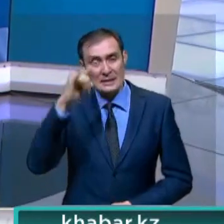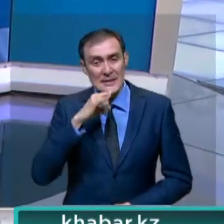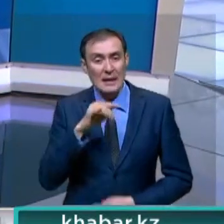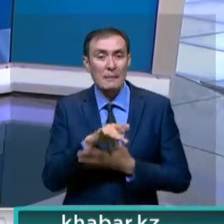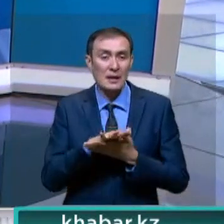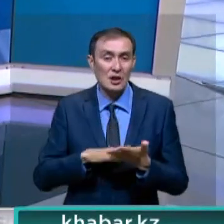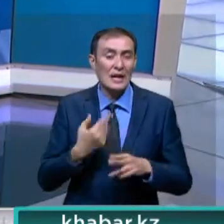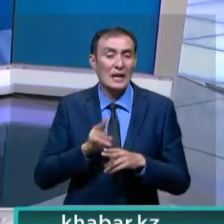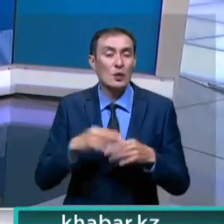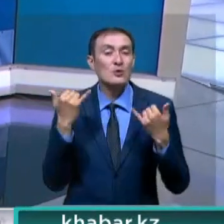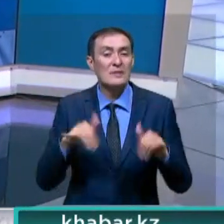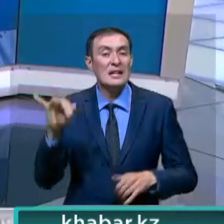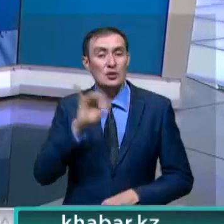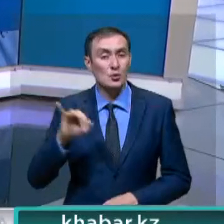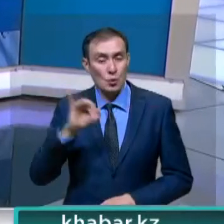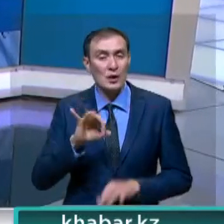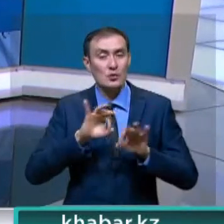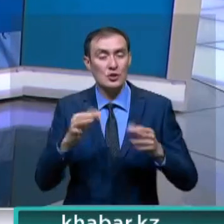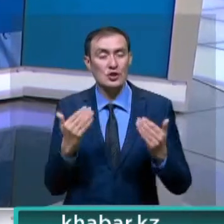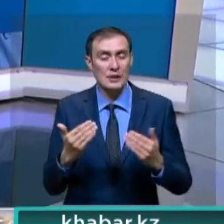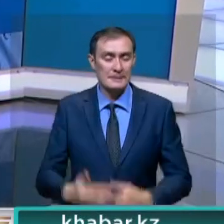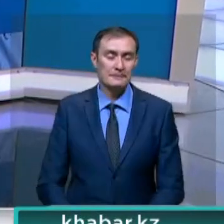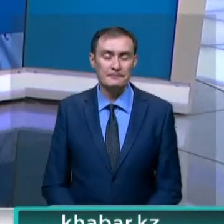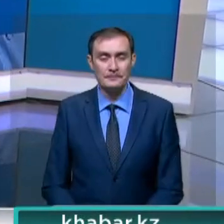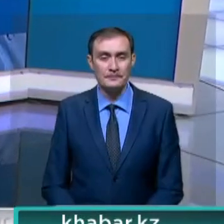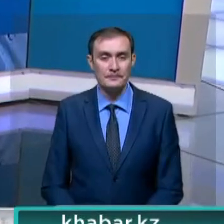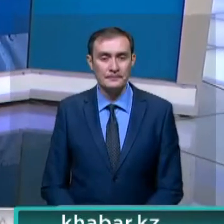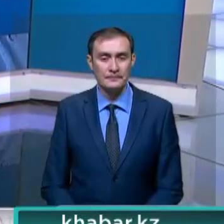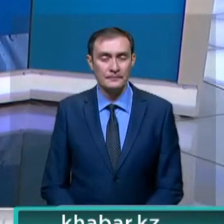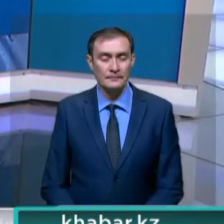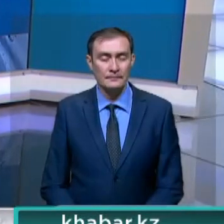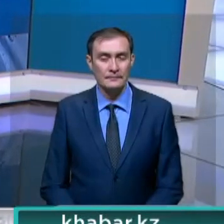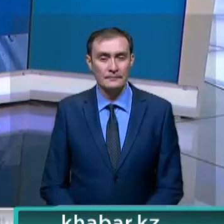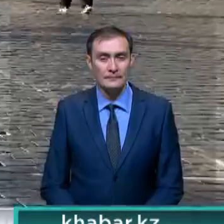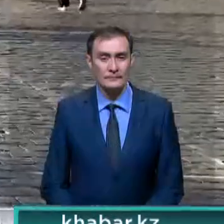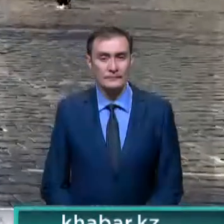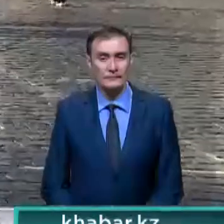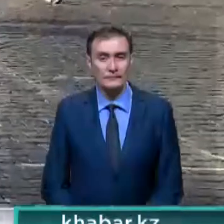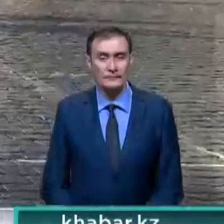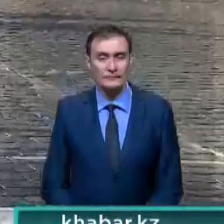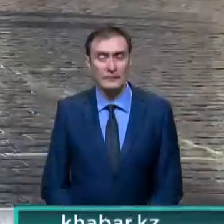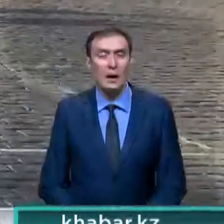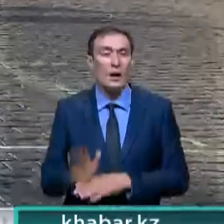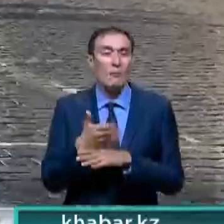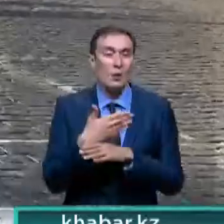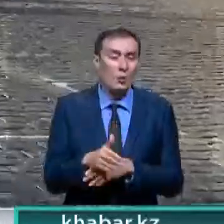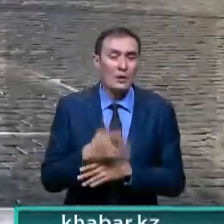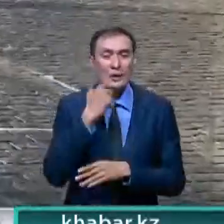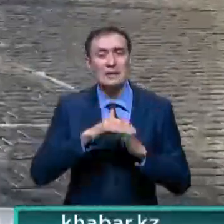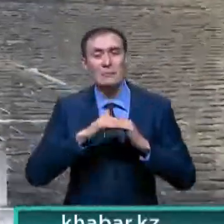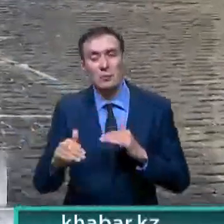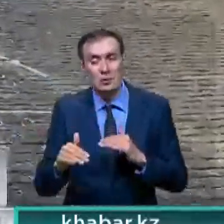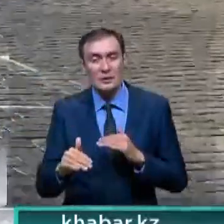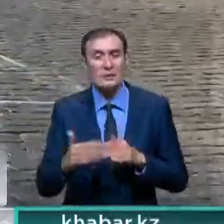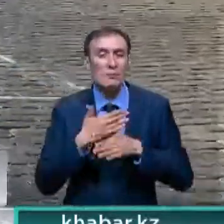продолжение этой удивительной истории в сюжете Даны Нуржан. Прогулка на Красной площади пока